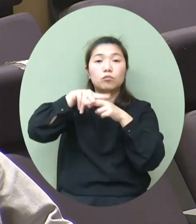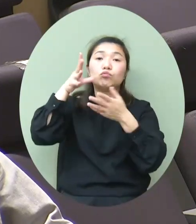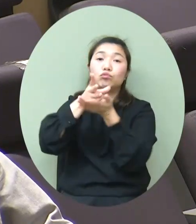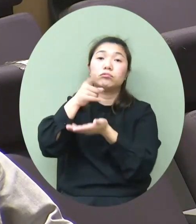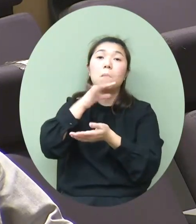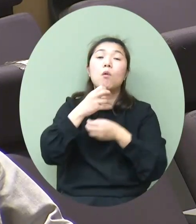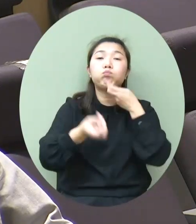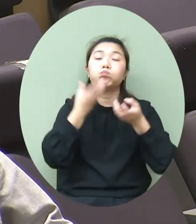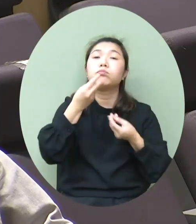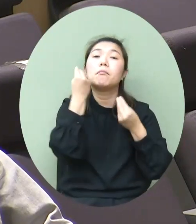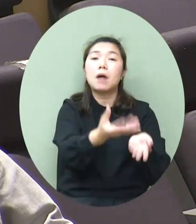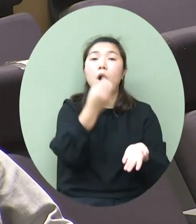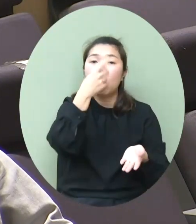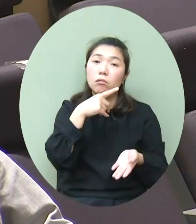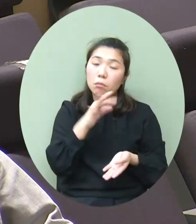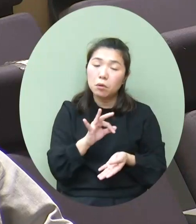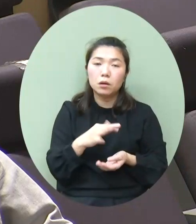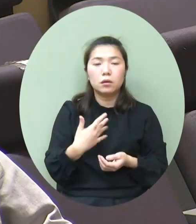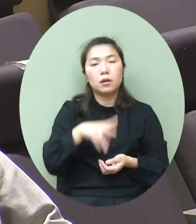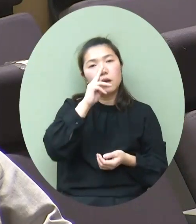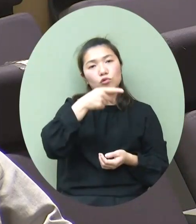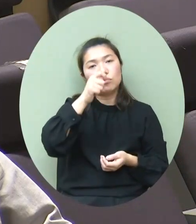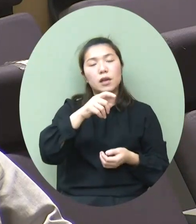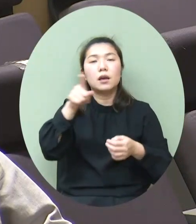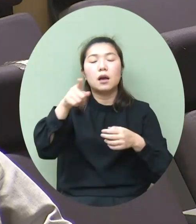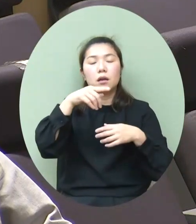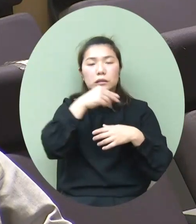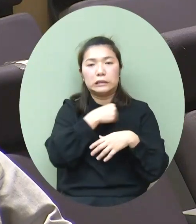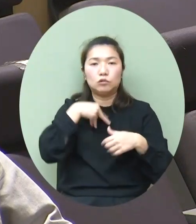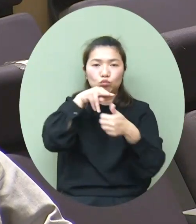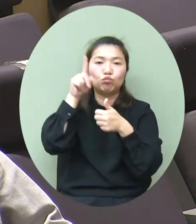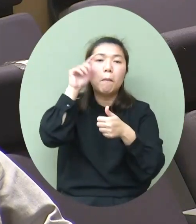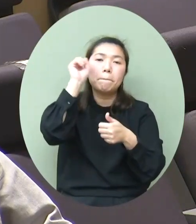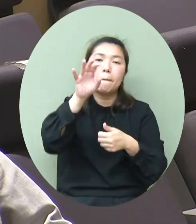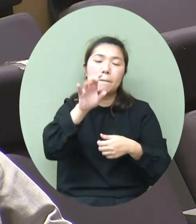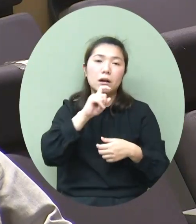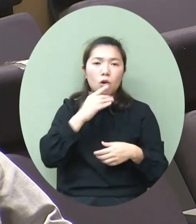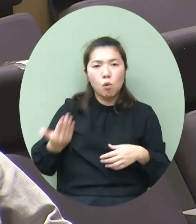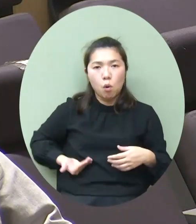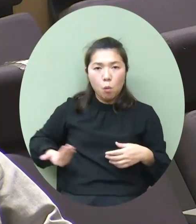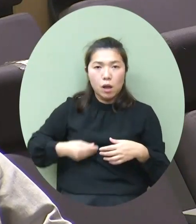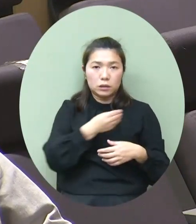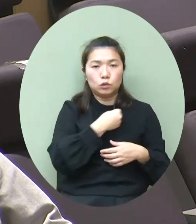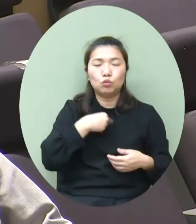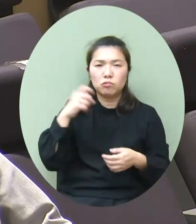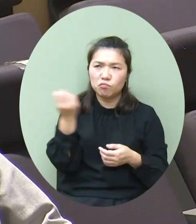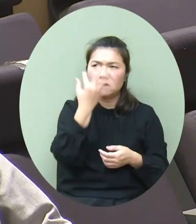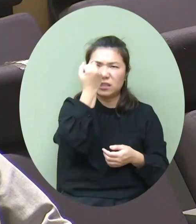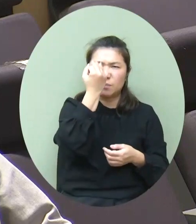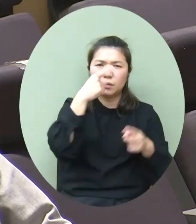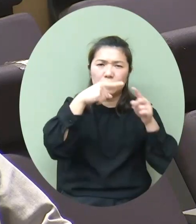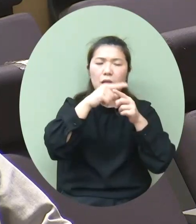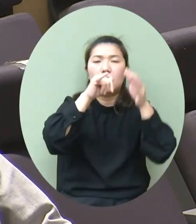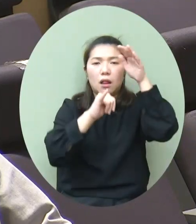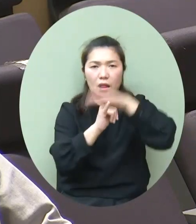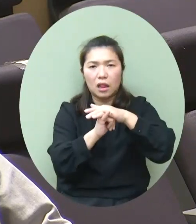时间方面有分歧？内地的专家有给意见吗？另外我们看到就是广华医